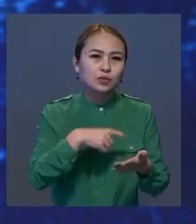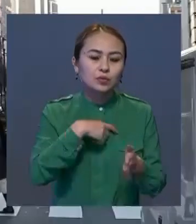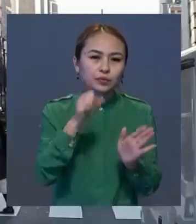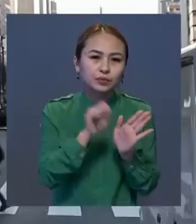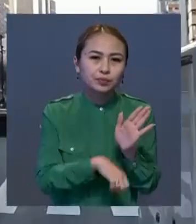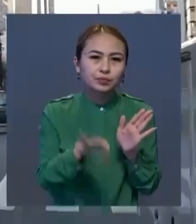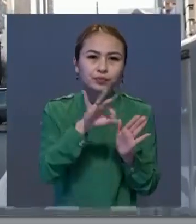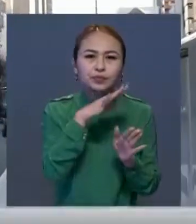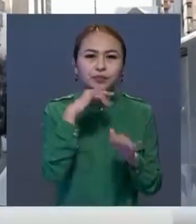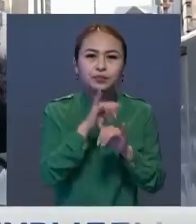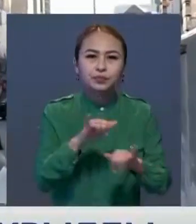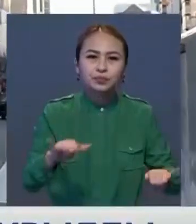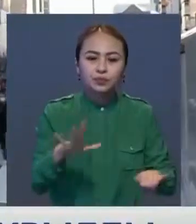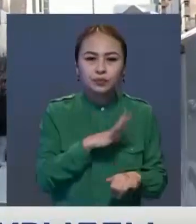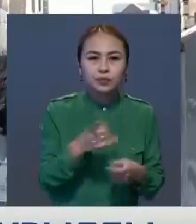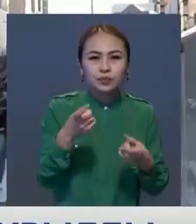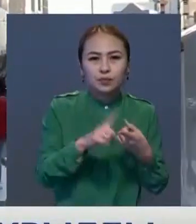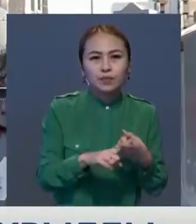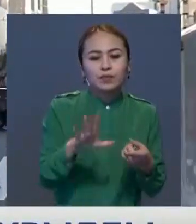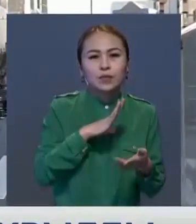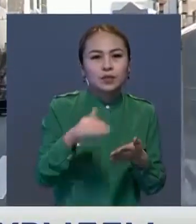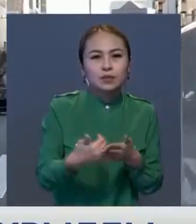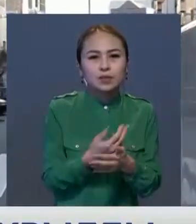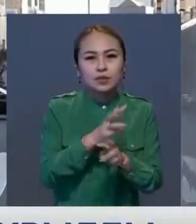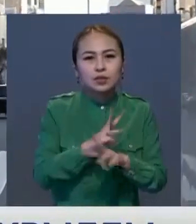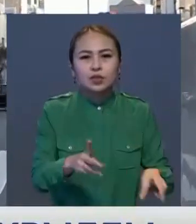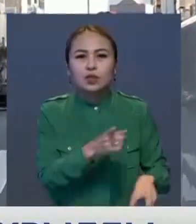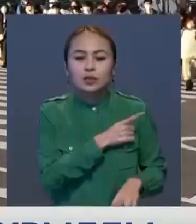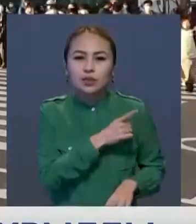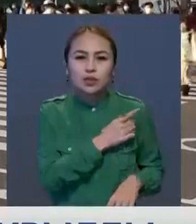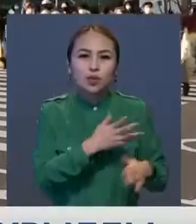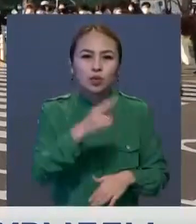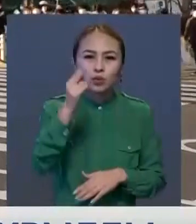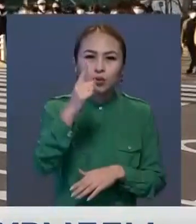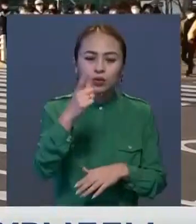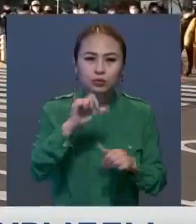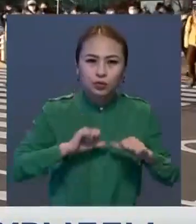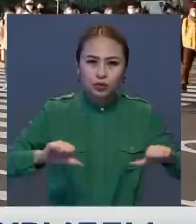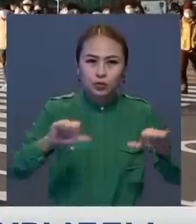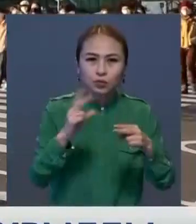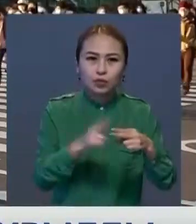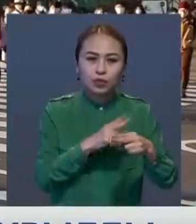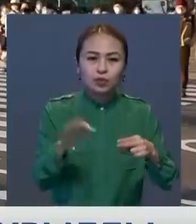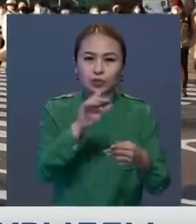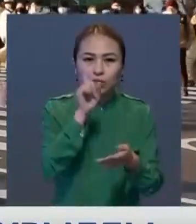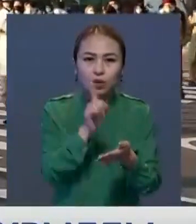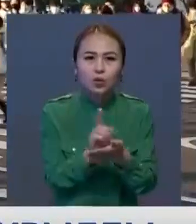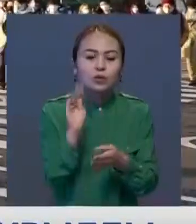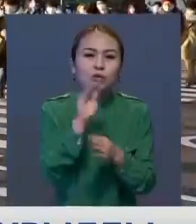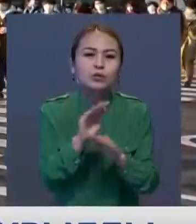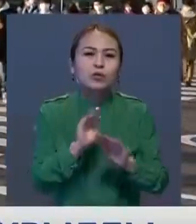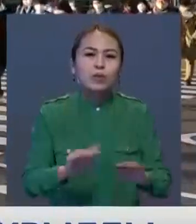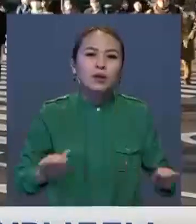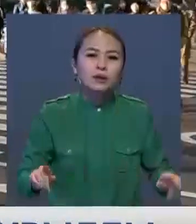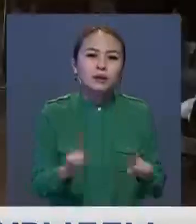қол жұмсау дерегінің көбеюінен қабылданған. Осыған байланысты жаңа министрге жалғыздық және оқшауланумен күресу міндеті жүктелді.